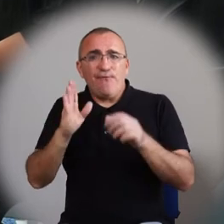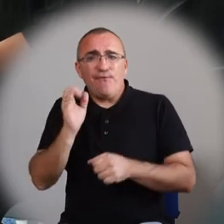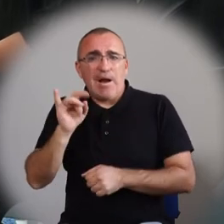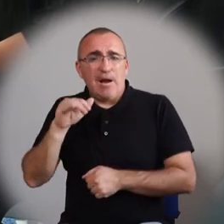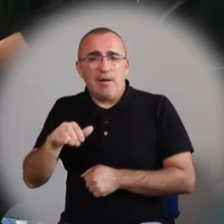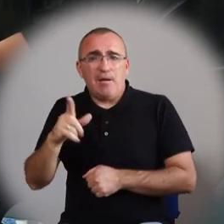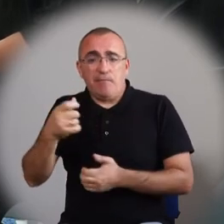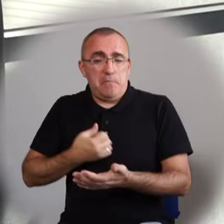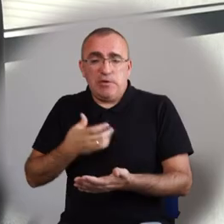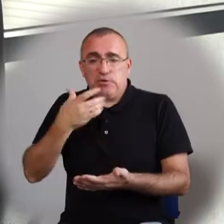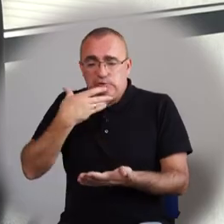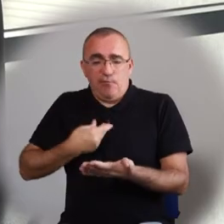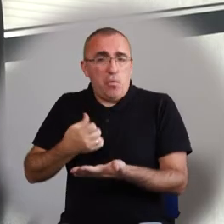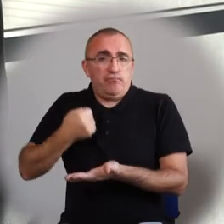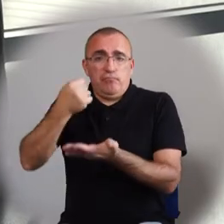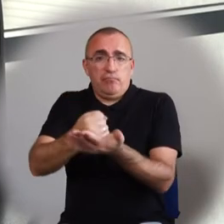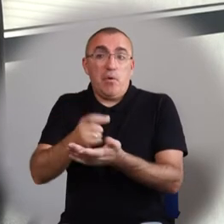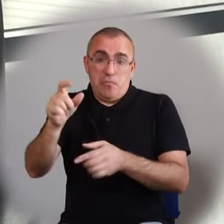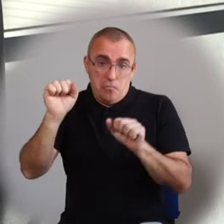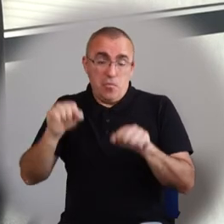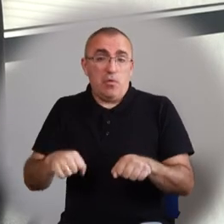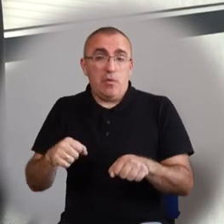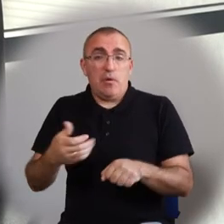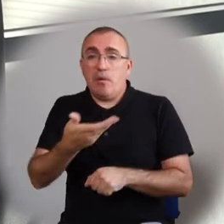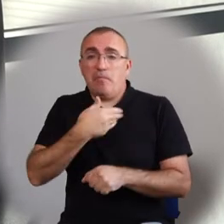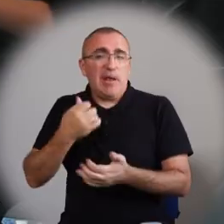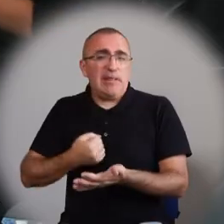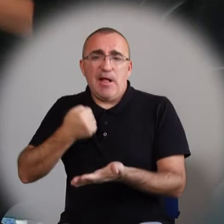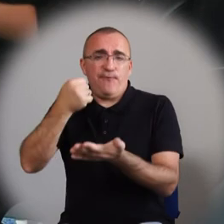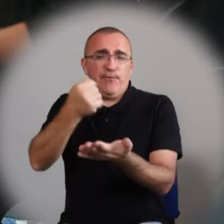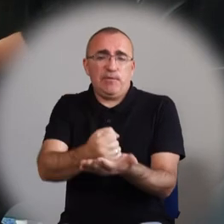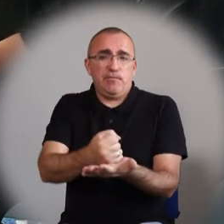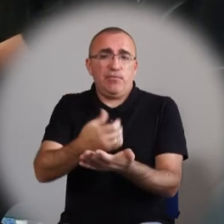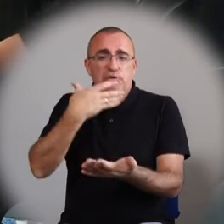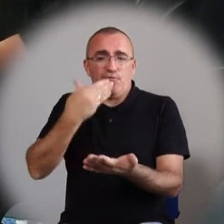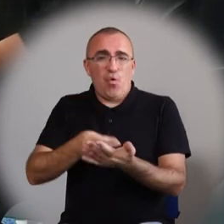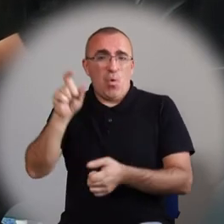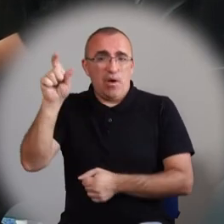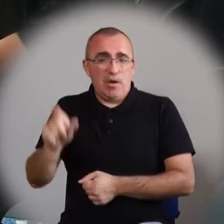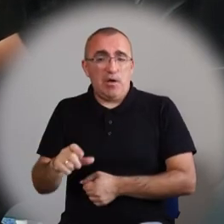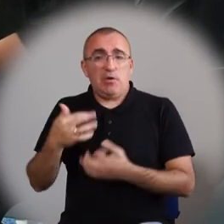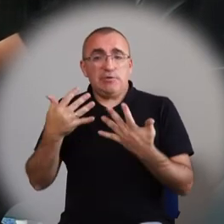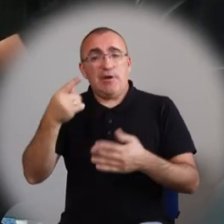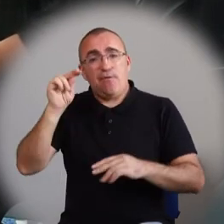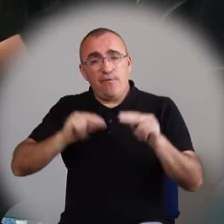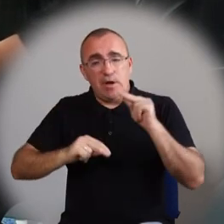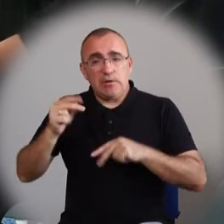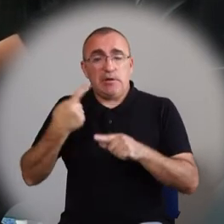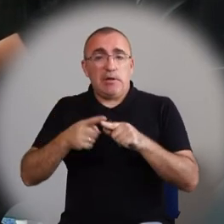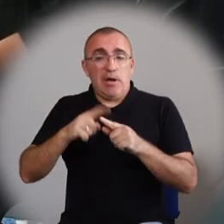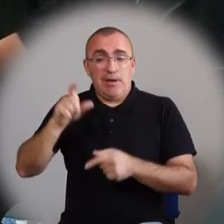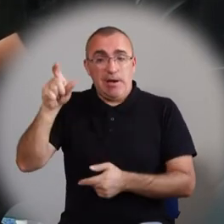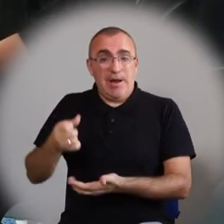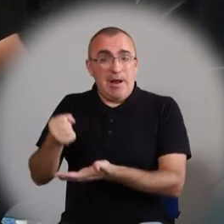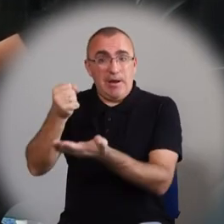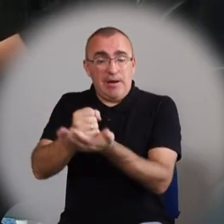якийсь варіант? Ви не висували свого кандидата, хоча могли. Ми не висували свого кандидата, оскільки